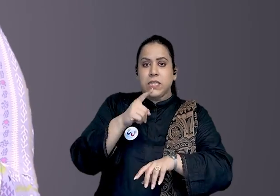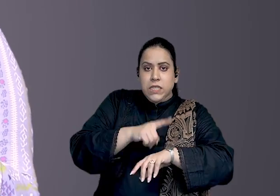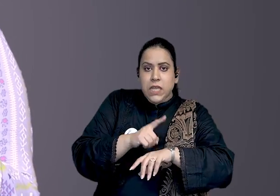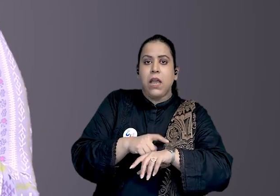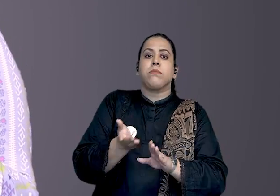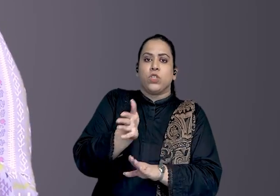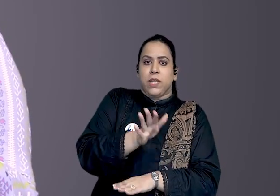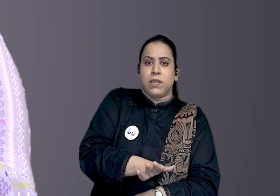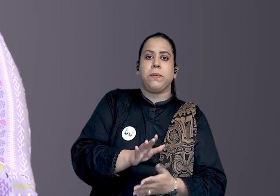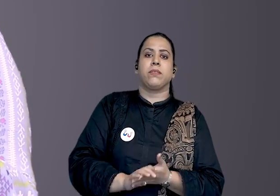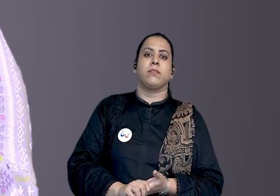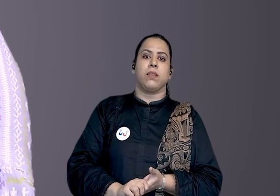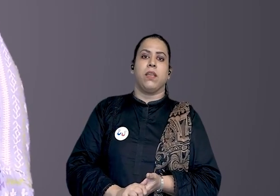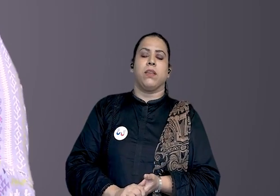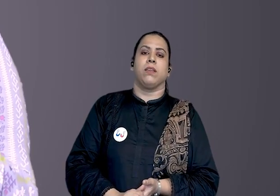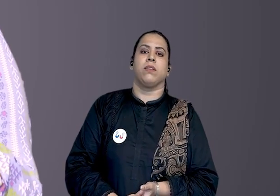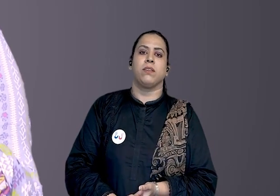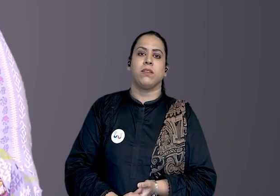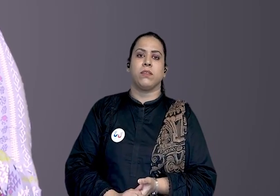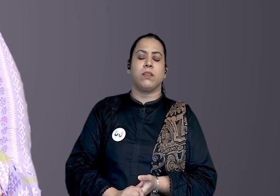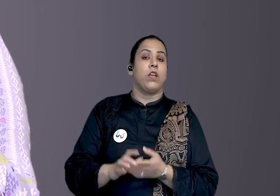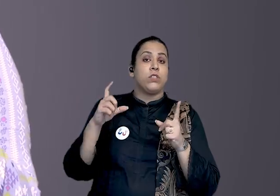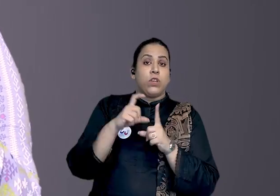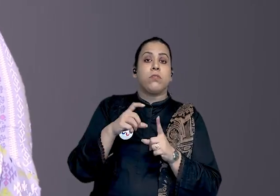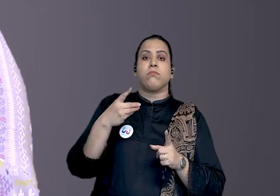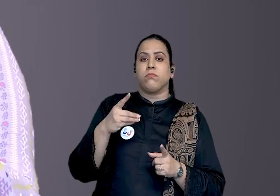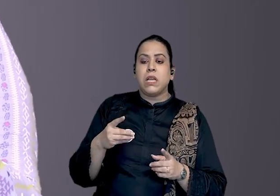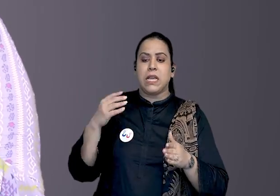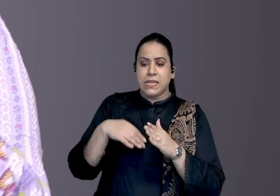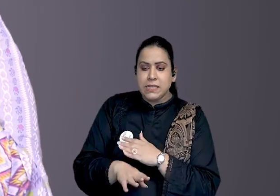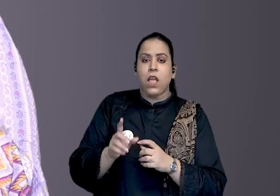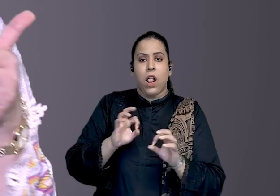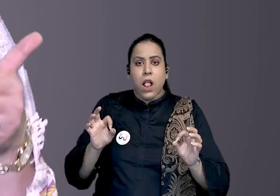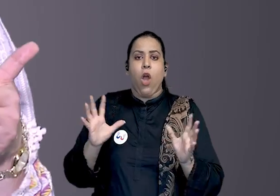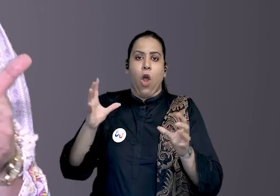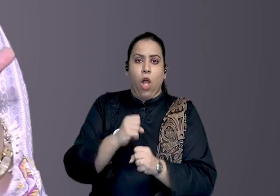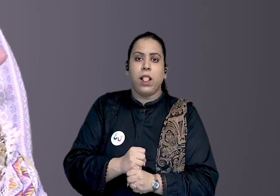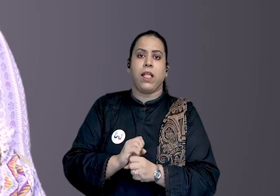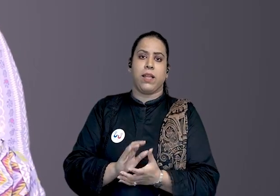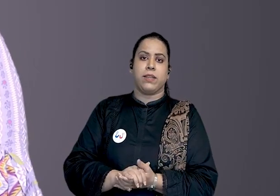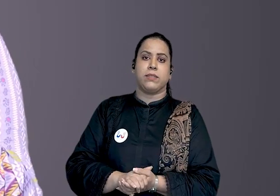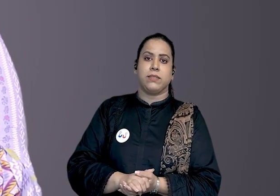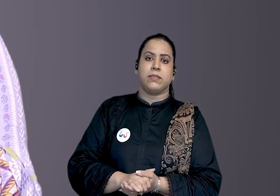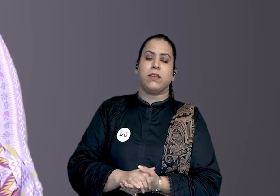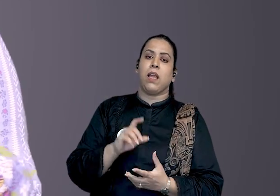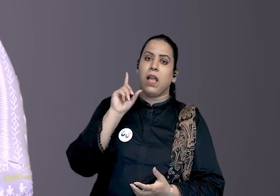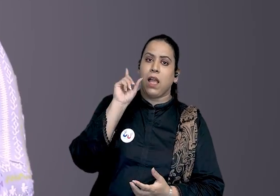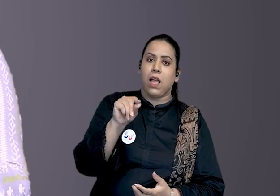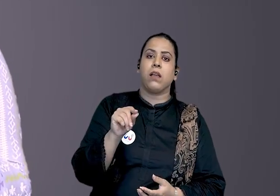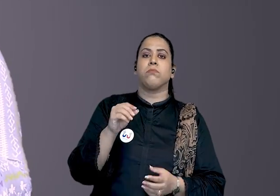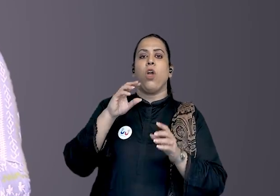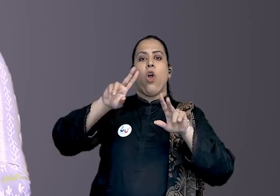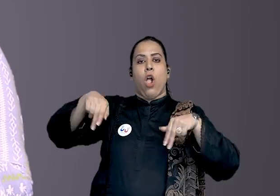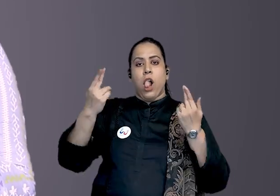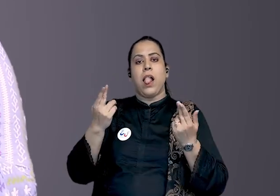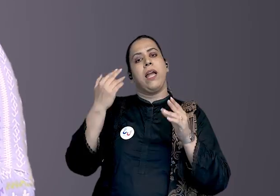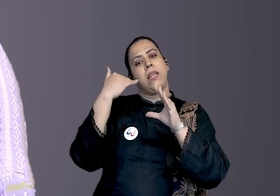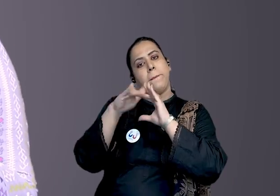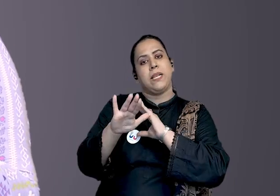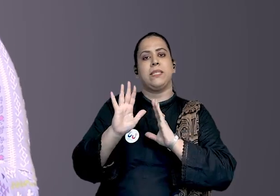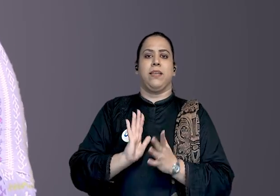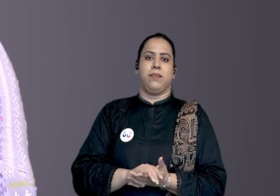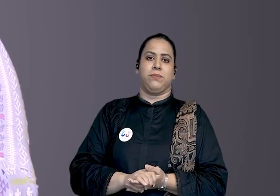ڈاکیومنٹ کو ایکسیس کرنا اینڈ آل دیٹ وہ کر کے تو وہ ڈاکیومنٹ آپ کو آن لائن ہی مل جائے گی۔ یہ ایک بہت